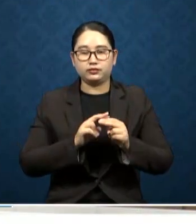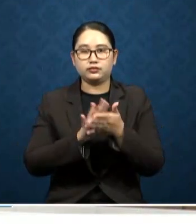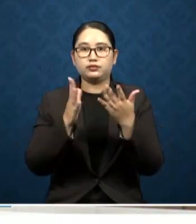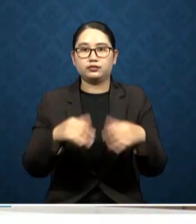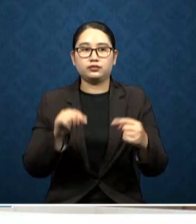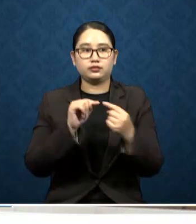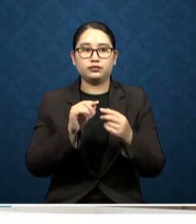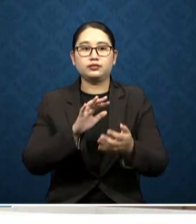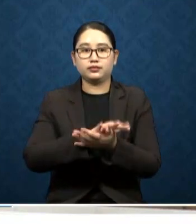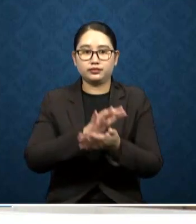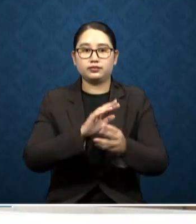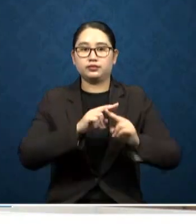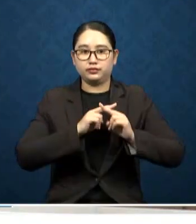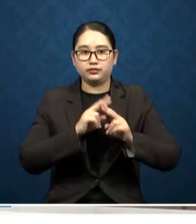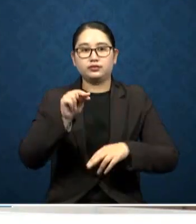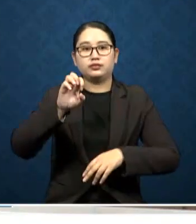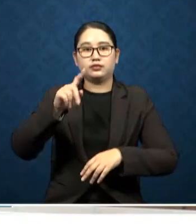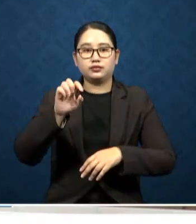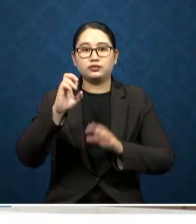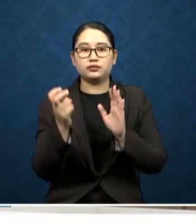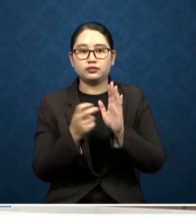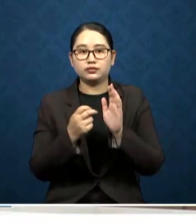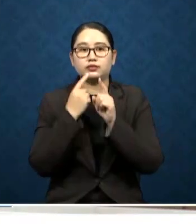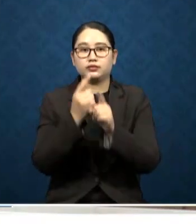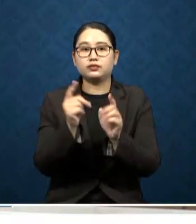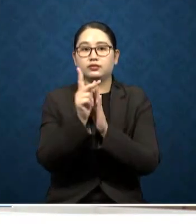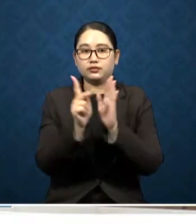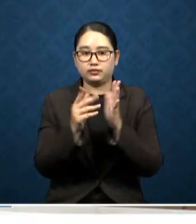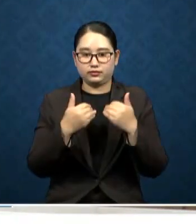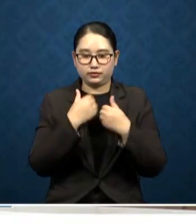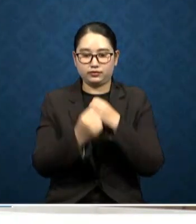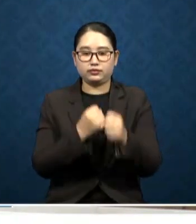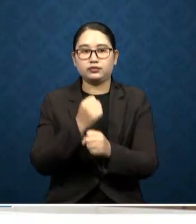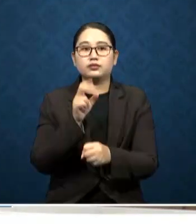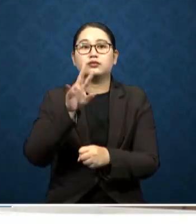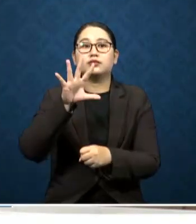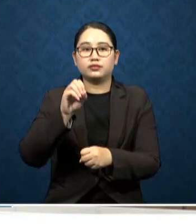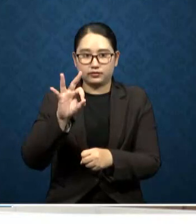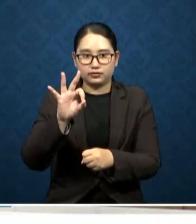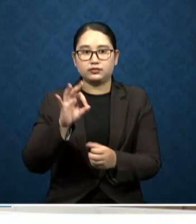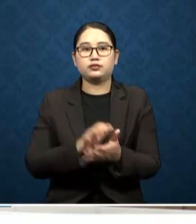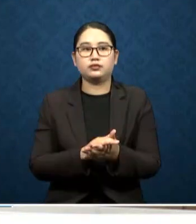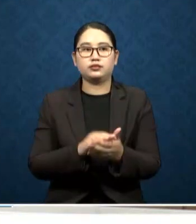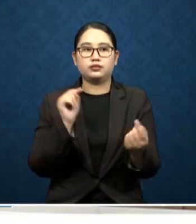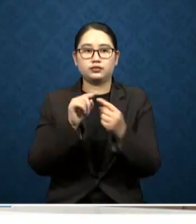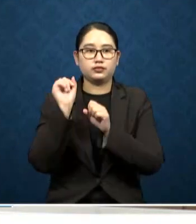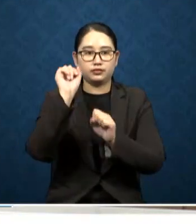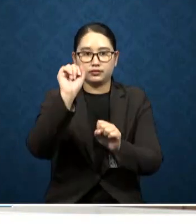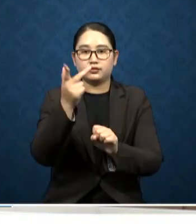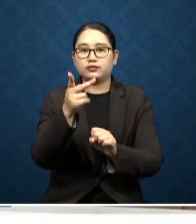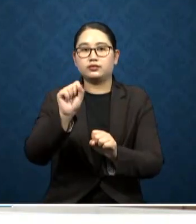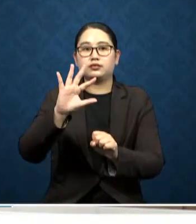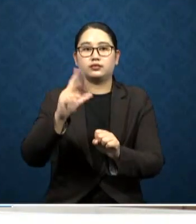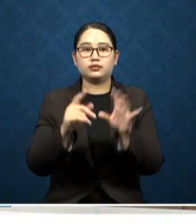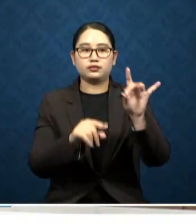สถานะเป็นเอกชนเ่อเป็นนิติบุคคลตามกฎหมายแต่พอปี2559ได้มีคำสั่งคณะคสช